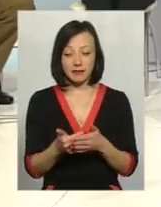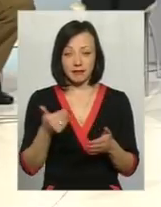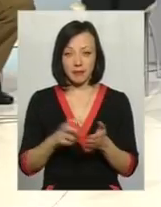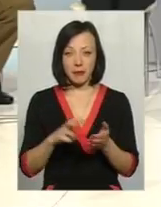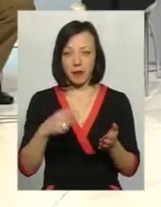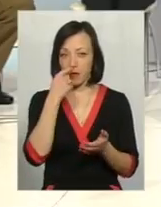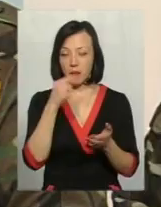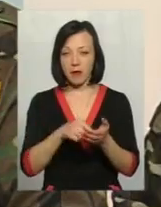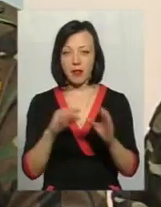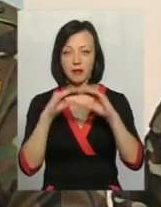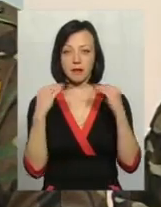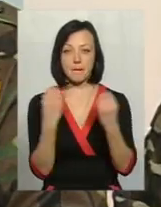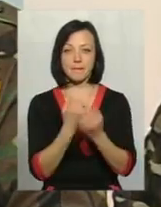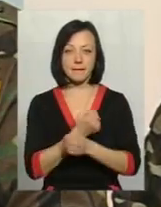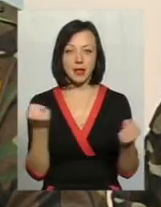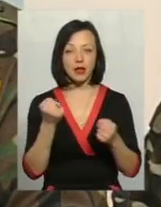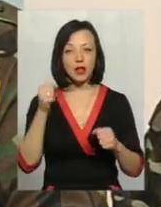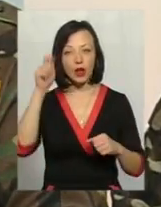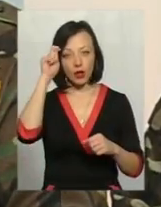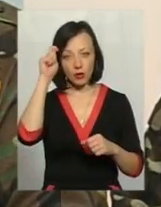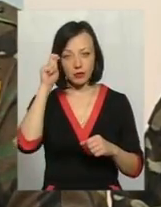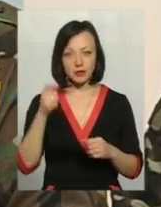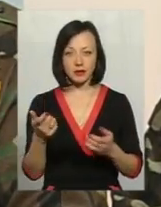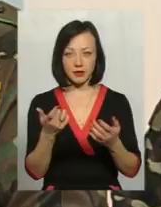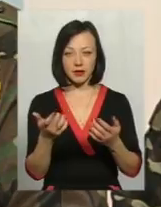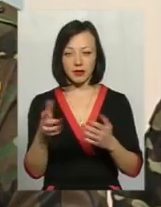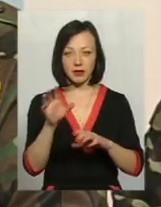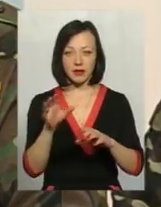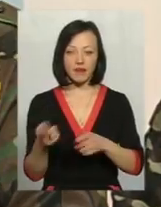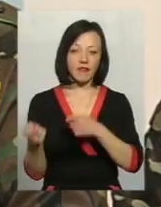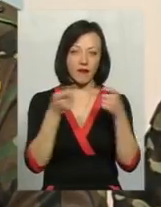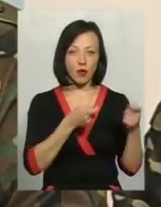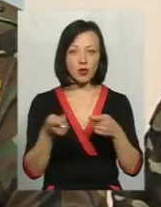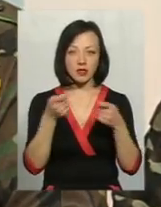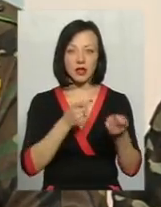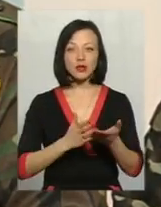на міну. Ми збирали, як то хлопців дімбелей, ну, от, вивозили на